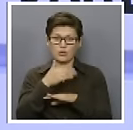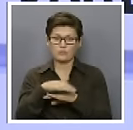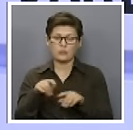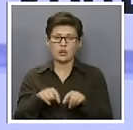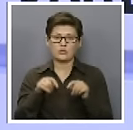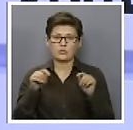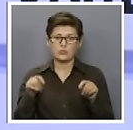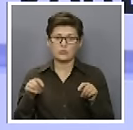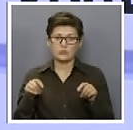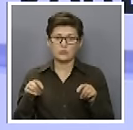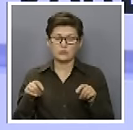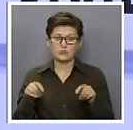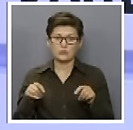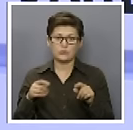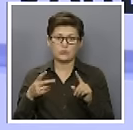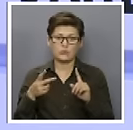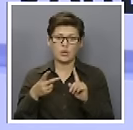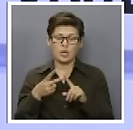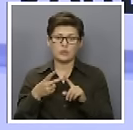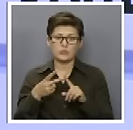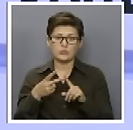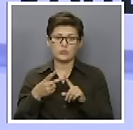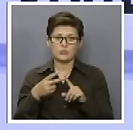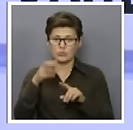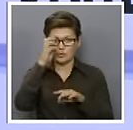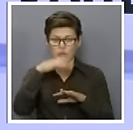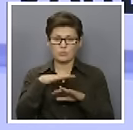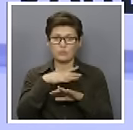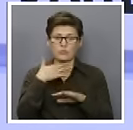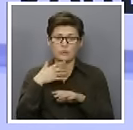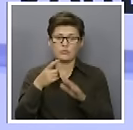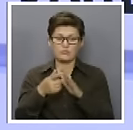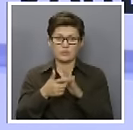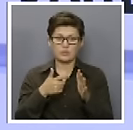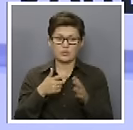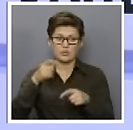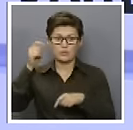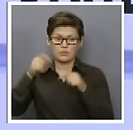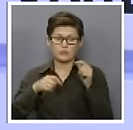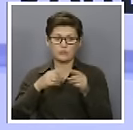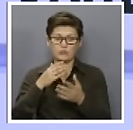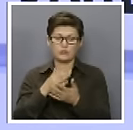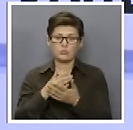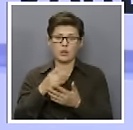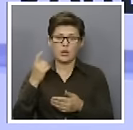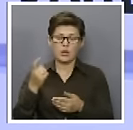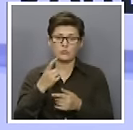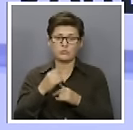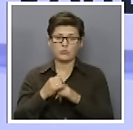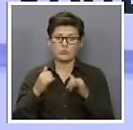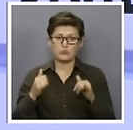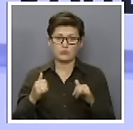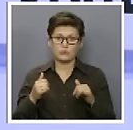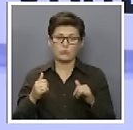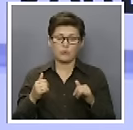аштық. Екіншіден елімізге көптеген инвесторлар келе бастады. Экономиканы дамыту болсын,